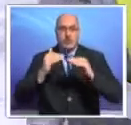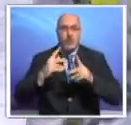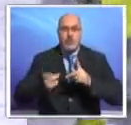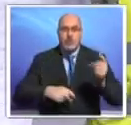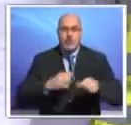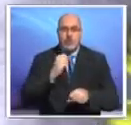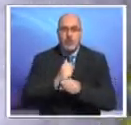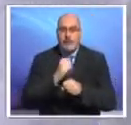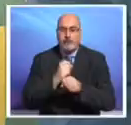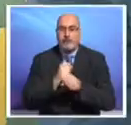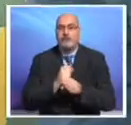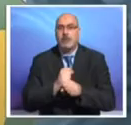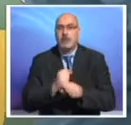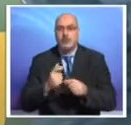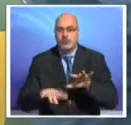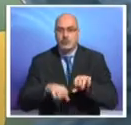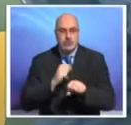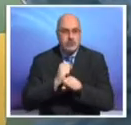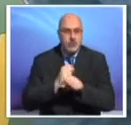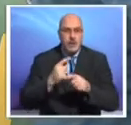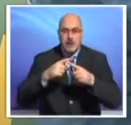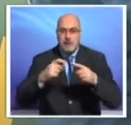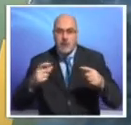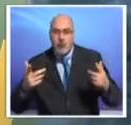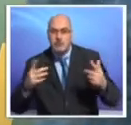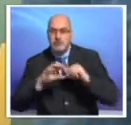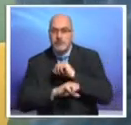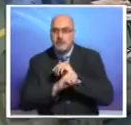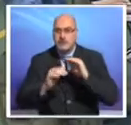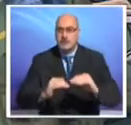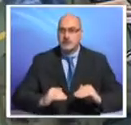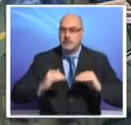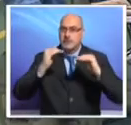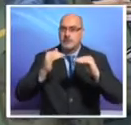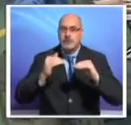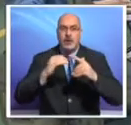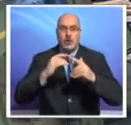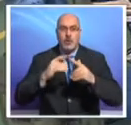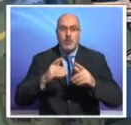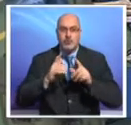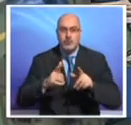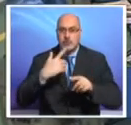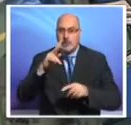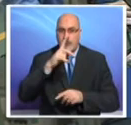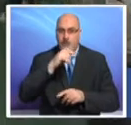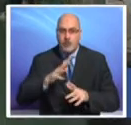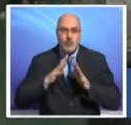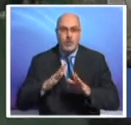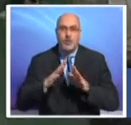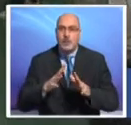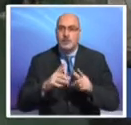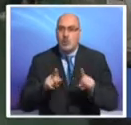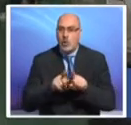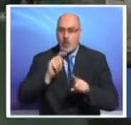الشغل بشكل لافت في مجالات عدة ويرفع من حظوظ المرأة لمشاركتها على